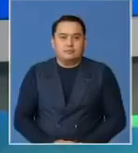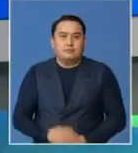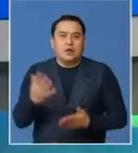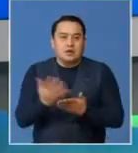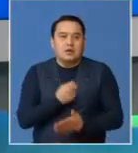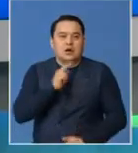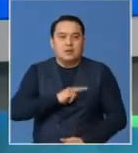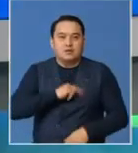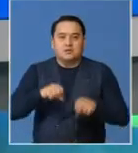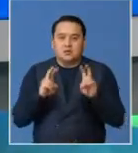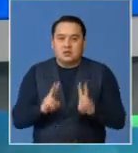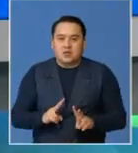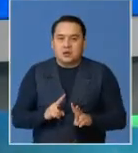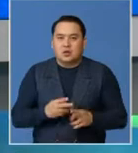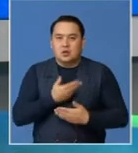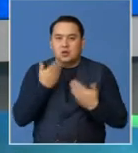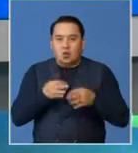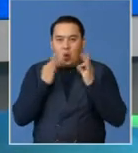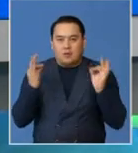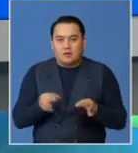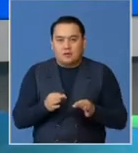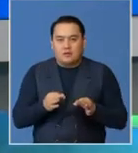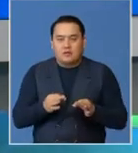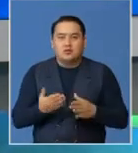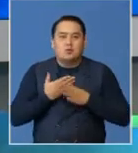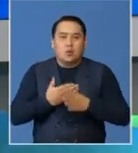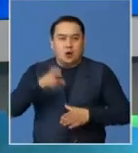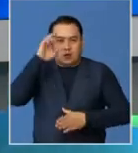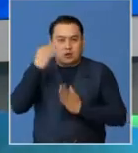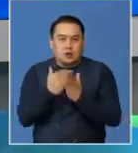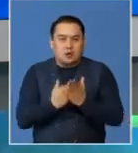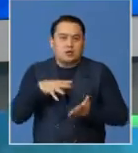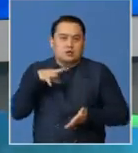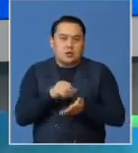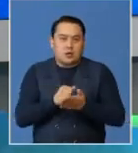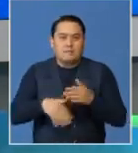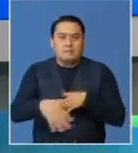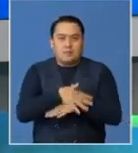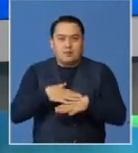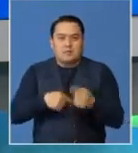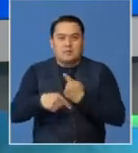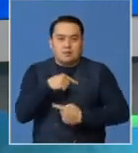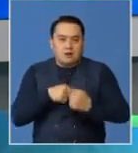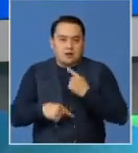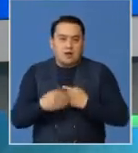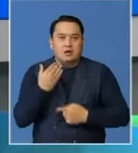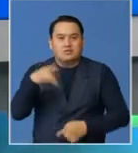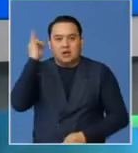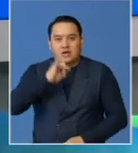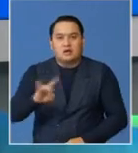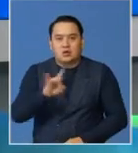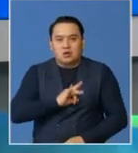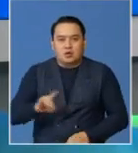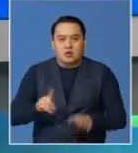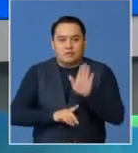Найти работу по специальности при отсутствии опыта реально, благодаря госпрограмме развития продуктивной занятости и массового предпринимательства. Она